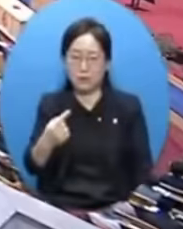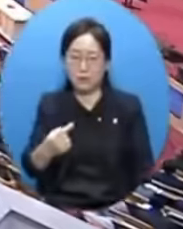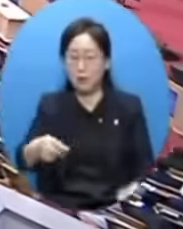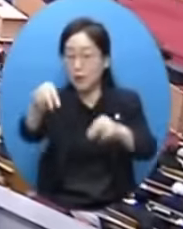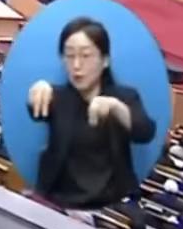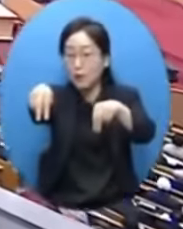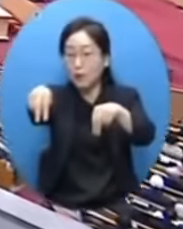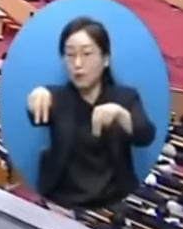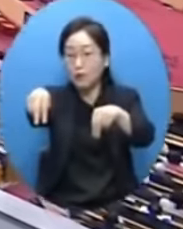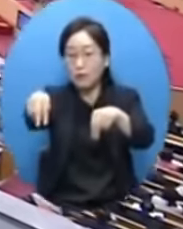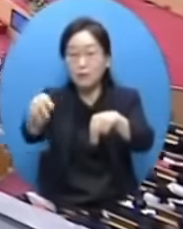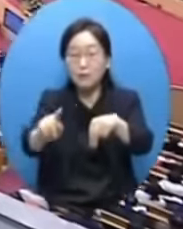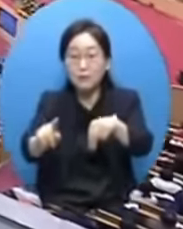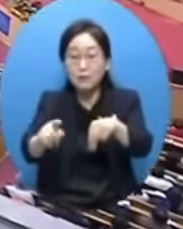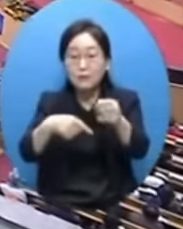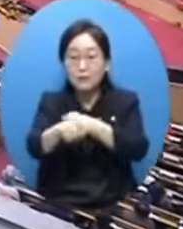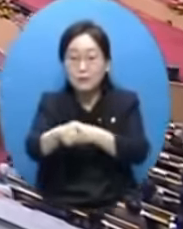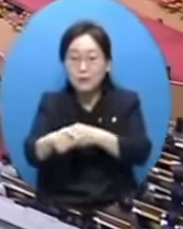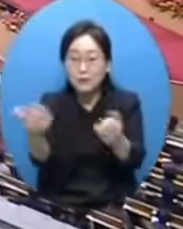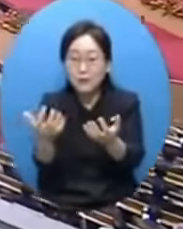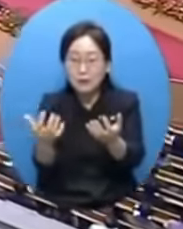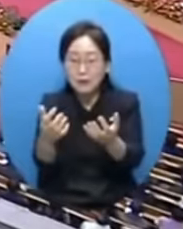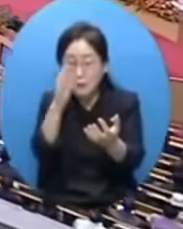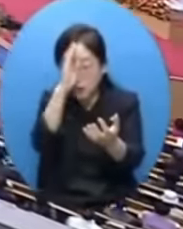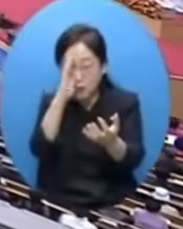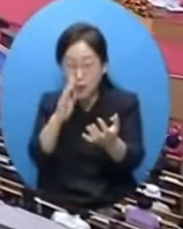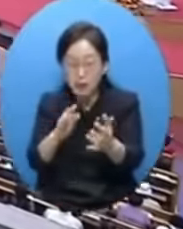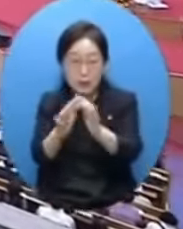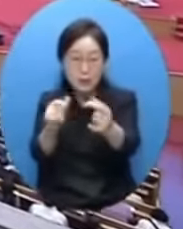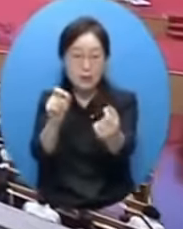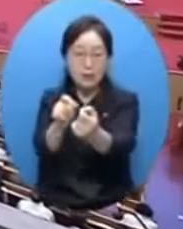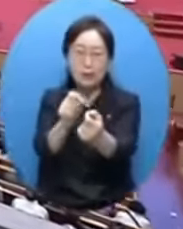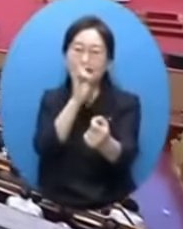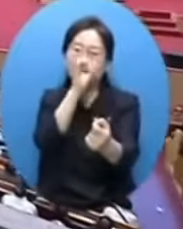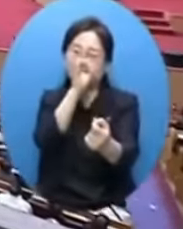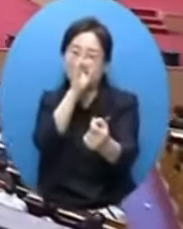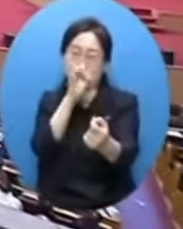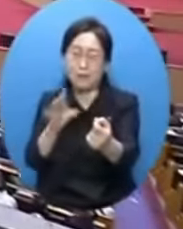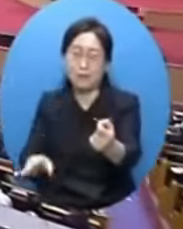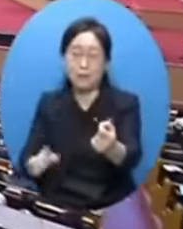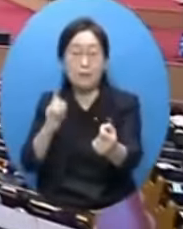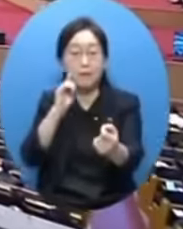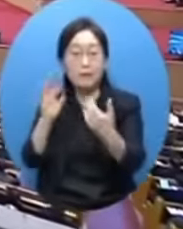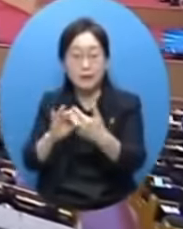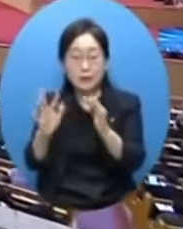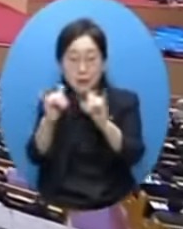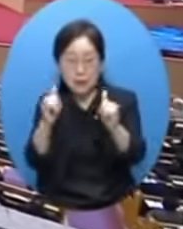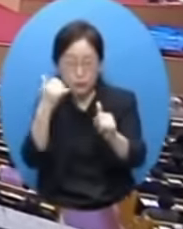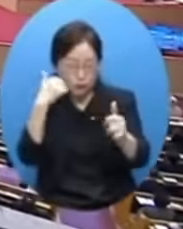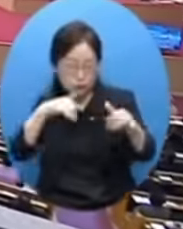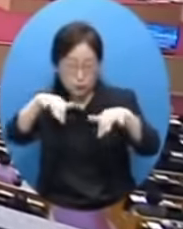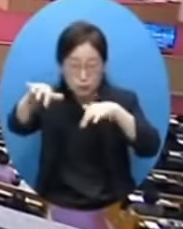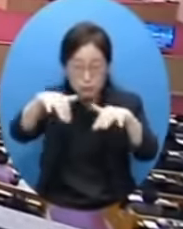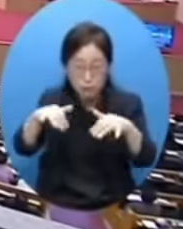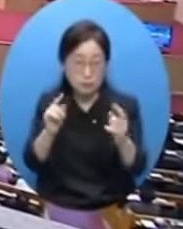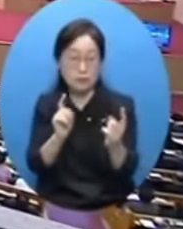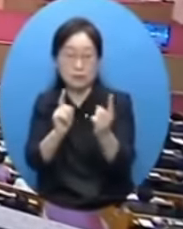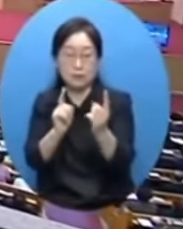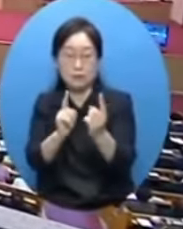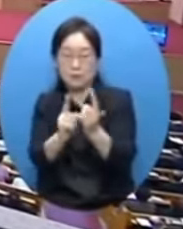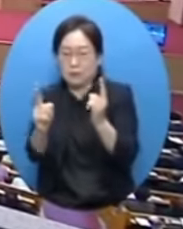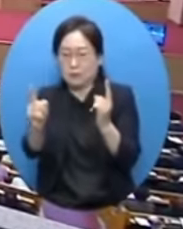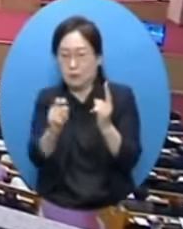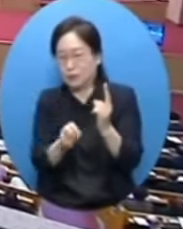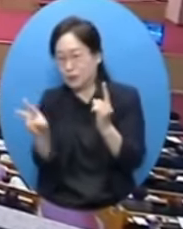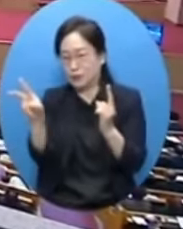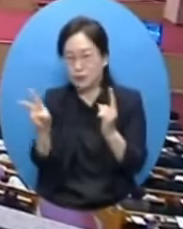당시 이 한센병 환자들은 사람에게 가까이 올 수도 없었고 어쩌다 사람을 만나도 멀리 피해야